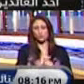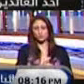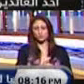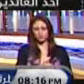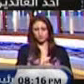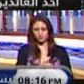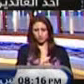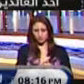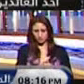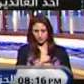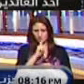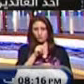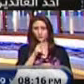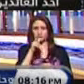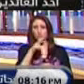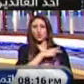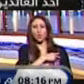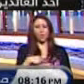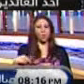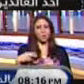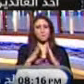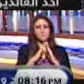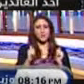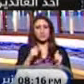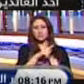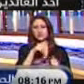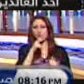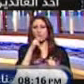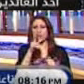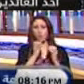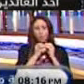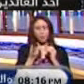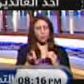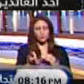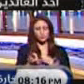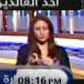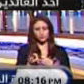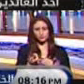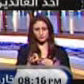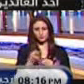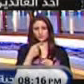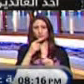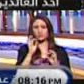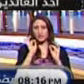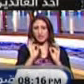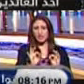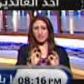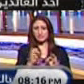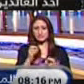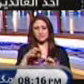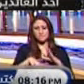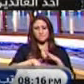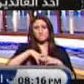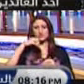طب انت تحب تقول ايه للحكومه المصريه بعد مرجوعك بالسلامه، بعد اللي شفته هناك؟ نفسي اشوف مشروع